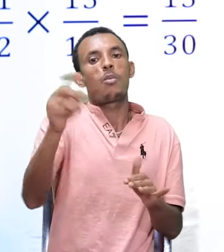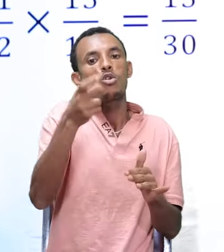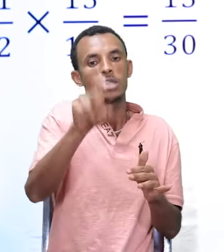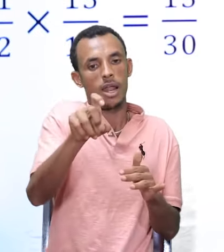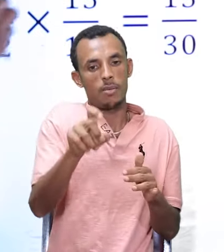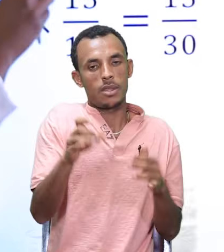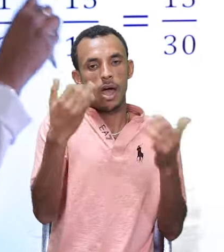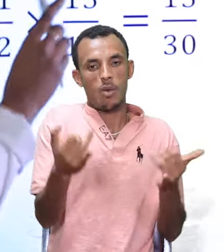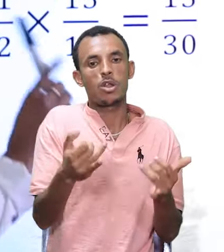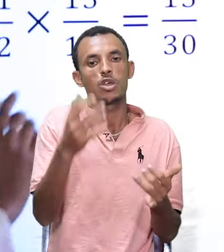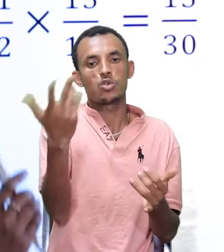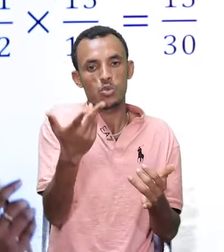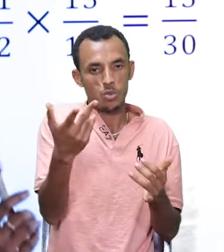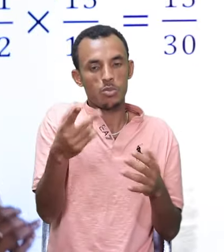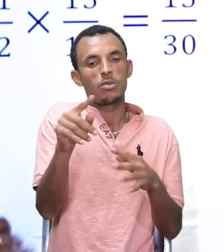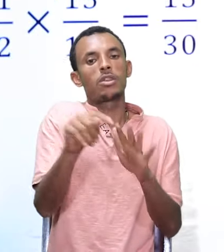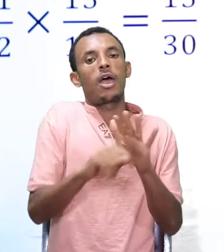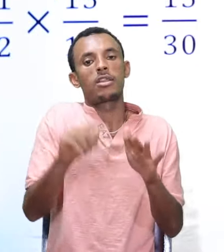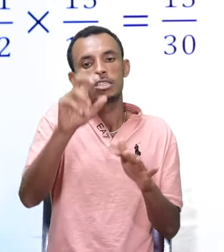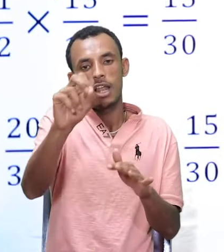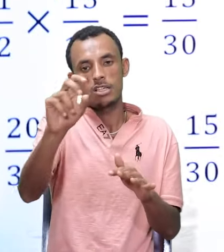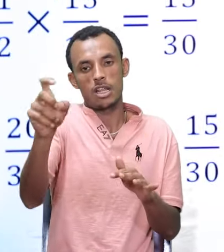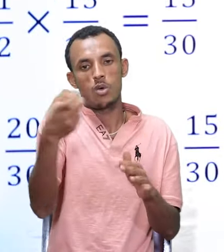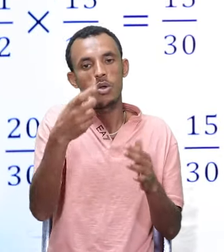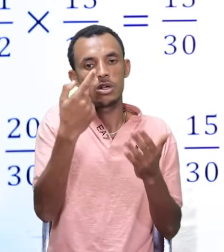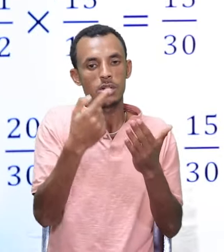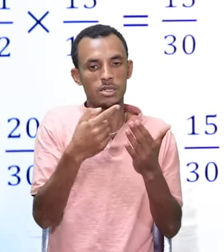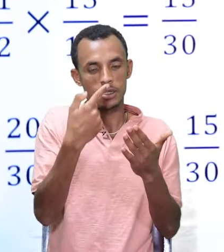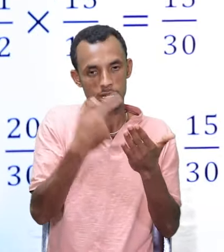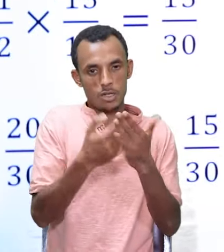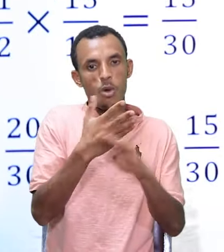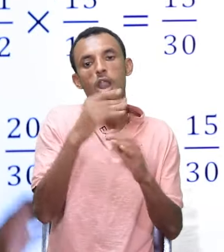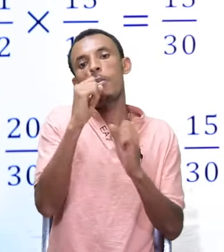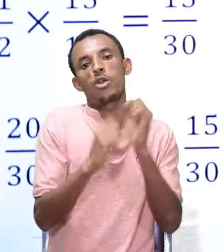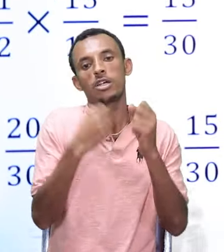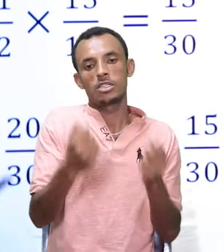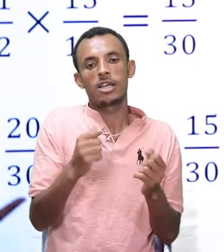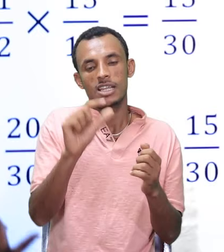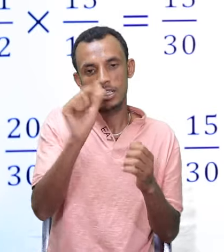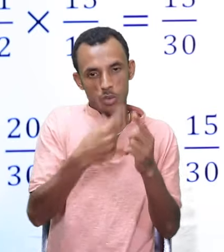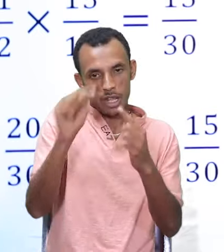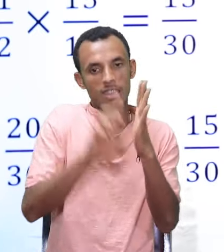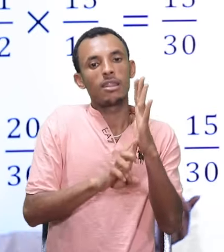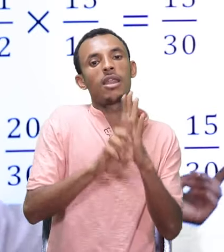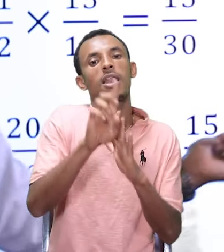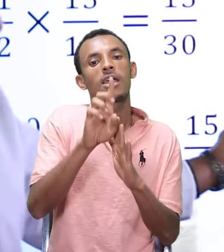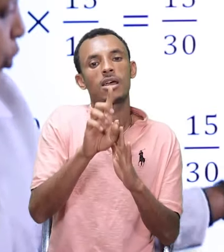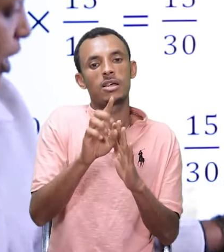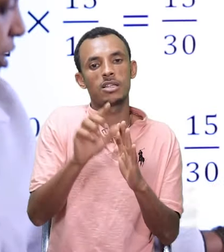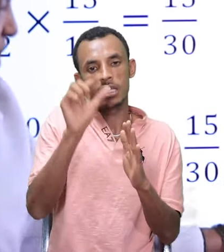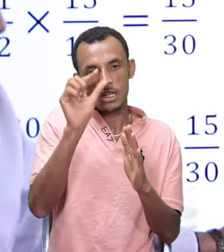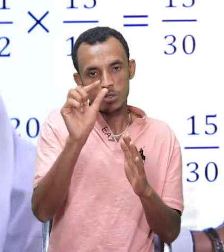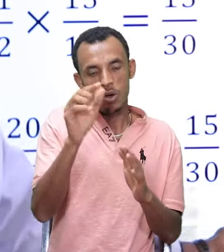ስላለበት አሁን የሶስቱም ታህት 30 30 ሆኗል ከዚህ በኋላ ማወዳደር እንችላለን ማለት ነው ከትንሽ ወደ ትልቅ ነው የሚለው ስለዚህ